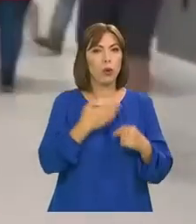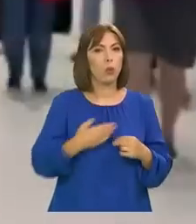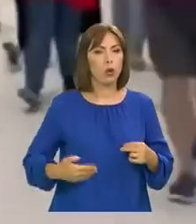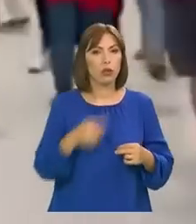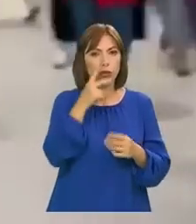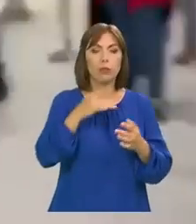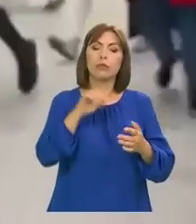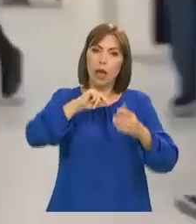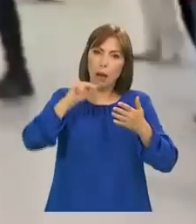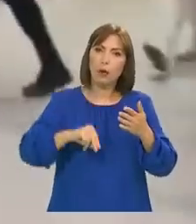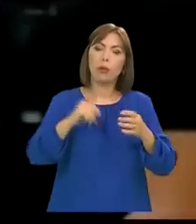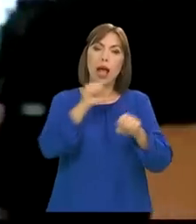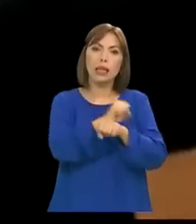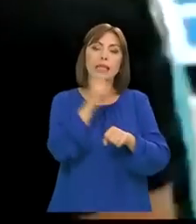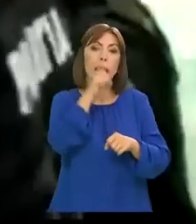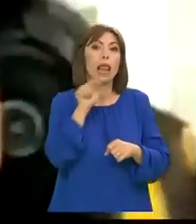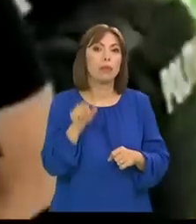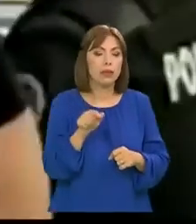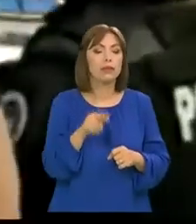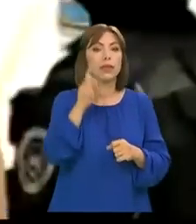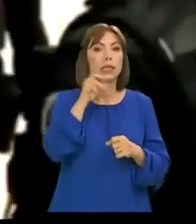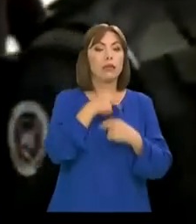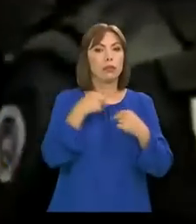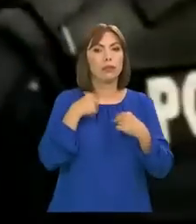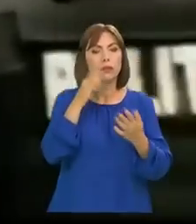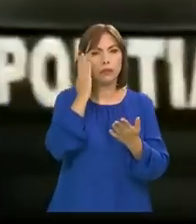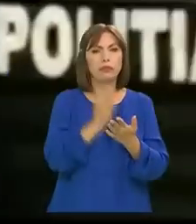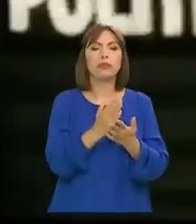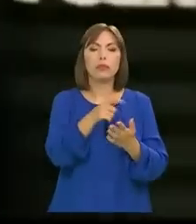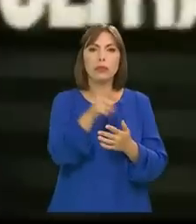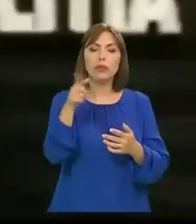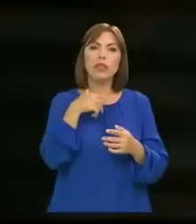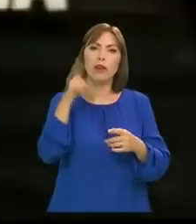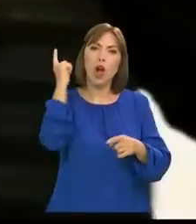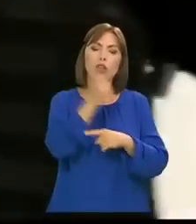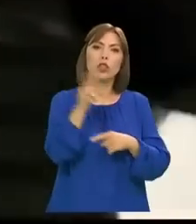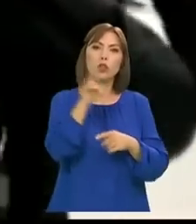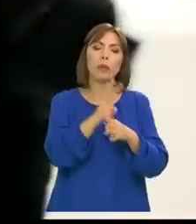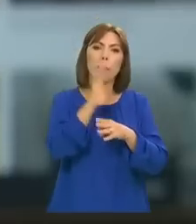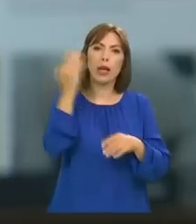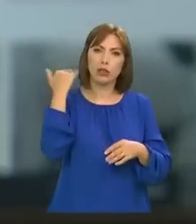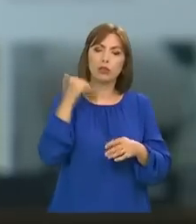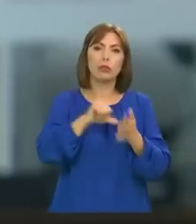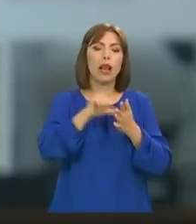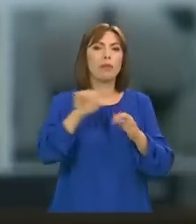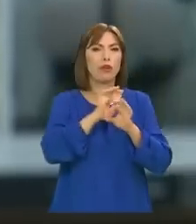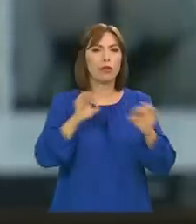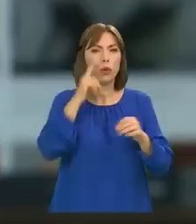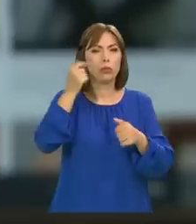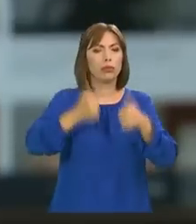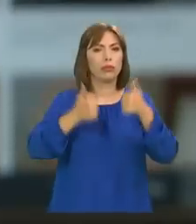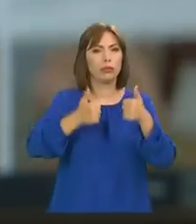aproba arestarea în lipsa bărbatului. Magistrații au concluzionat că Ioan Anton ordonase în 2014 eliminarea fizică a unui